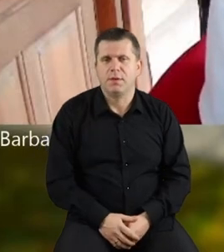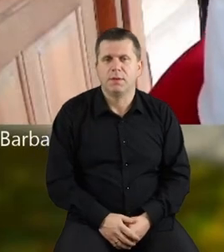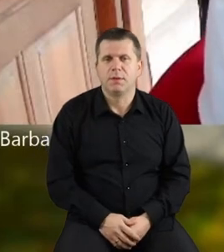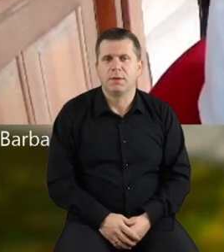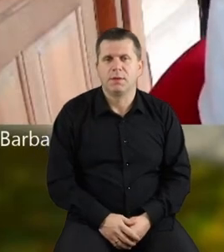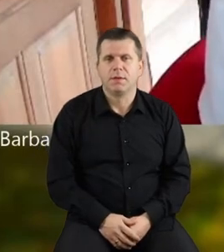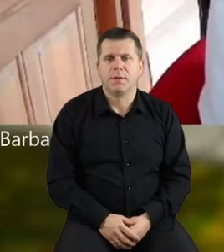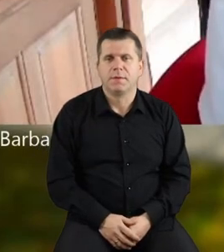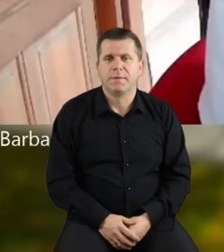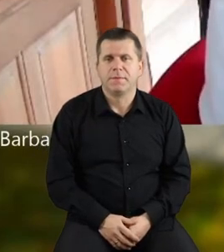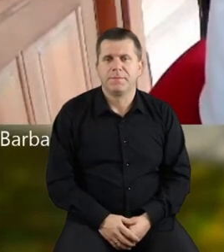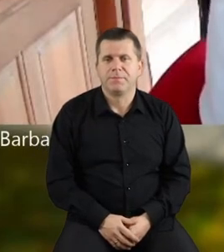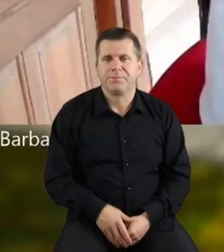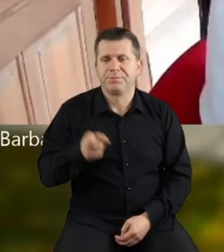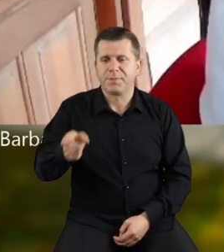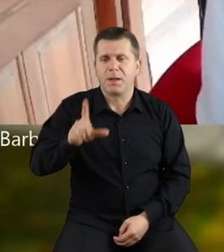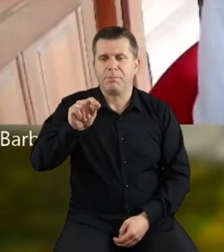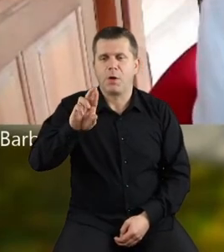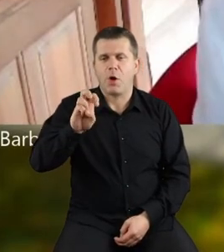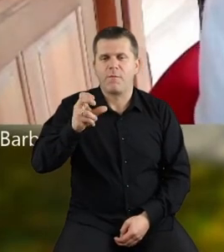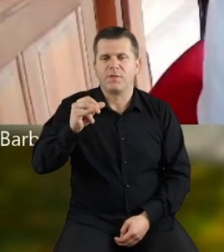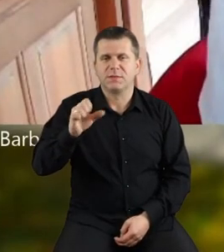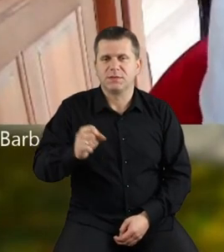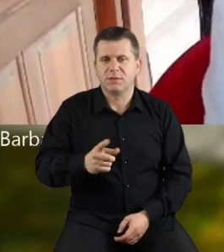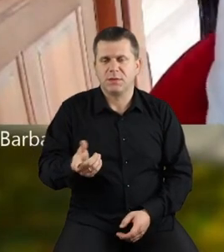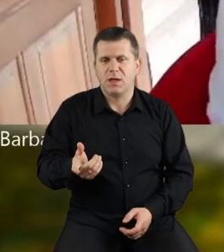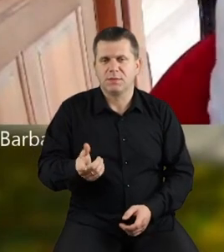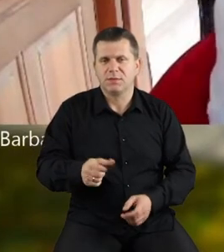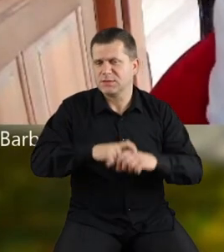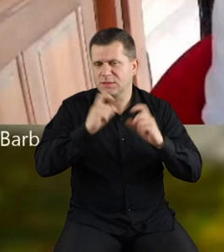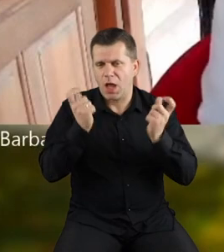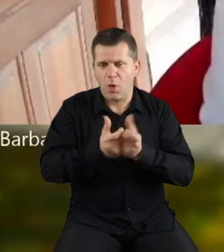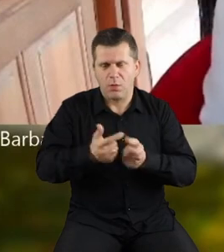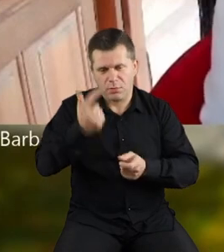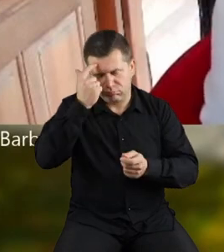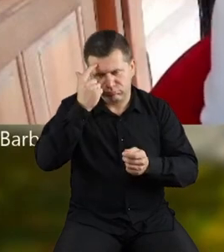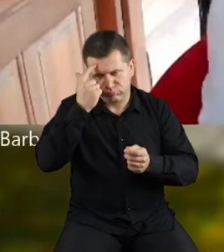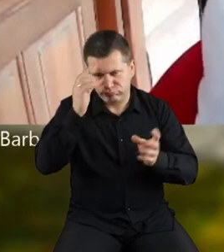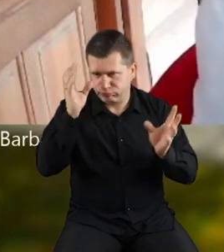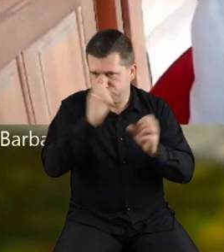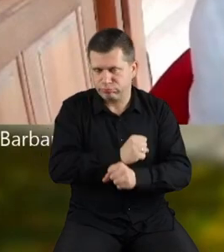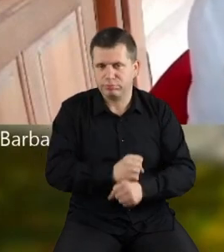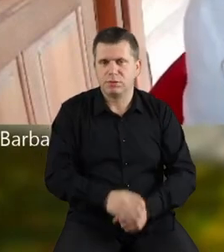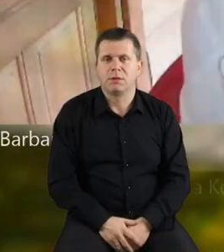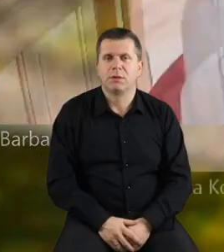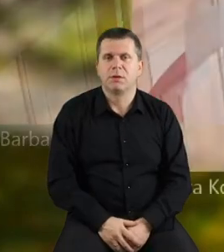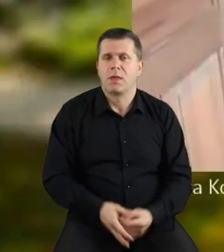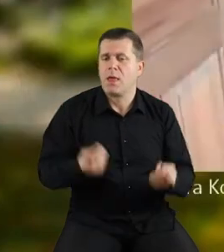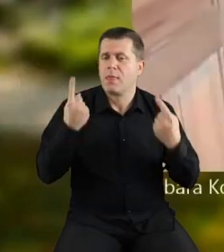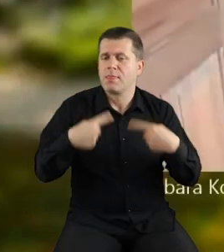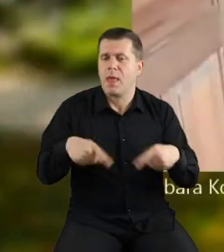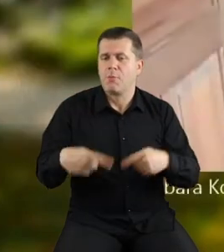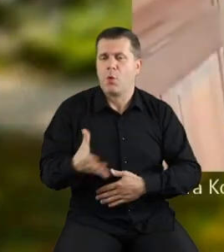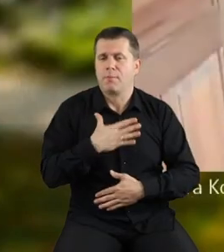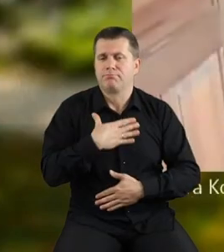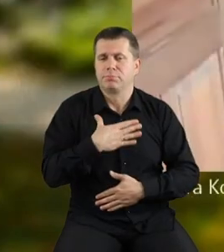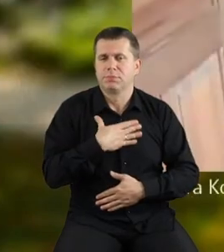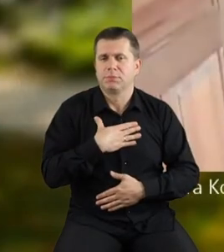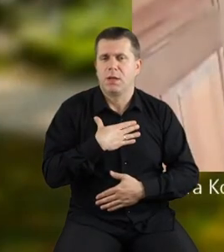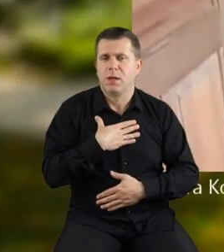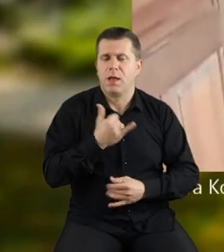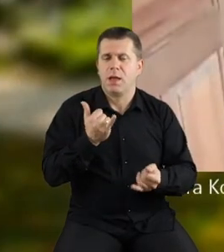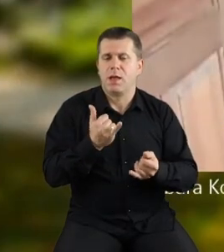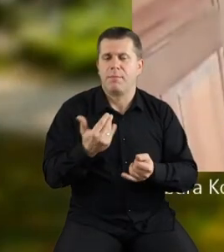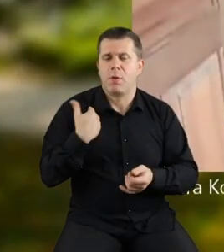Fredzie, mianowicie o tym z prowincji. Zupełnie wypadł mi z głowy. Natomiast nie było jeszcze psa,